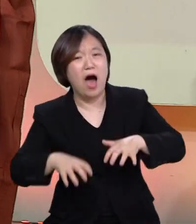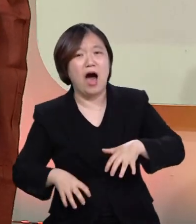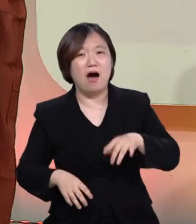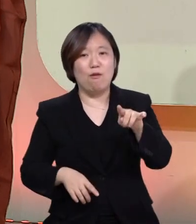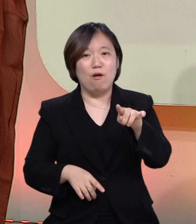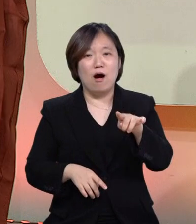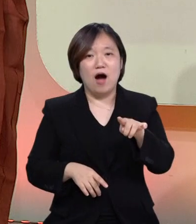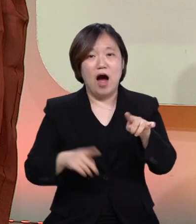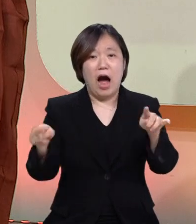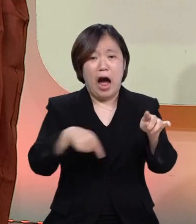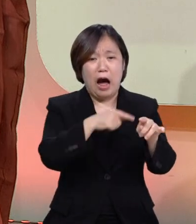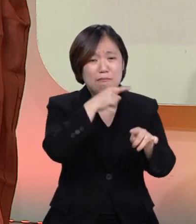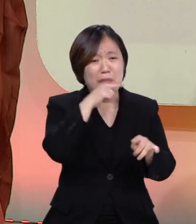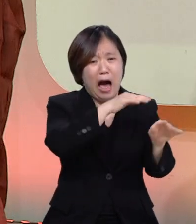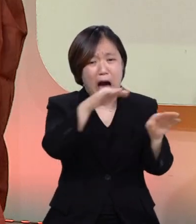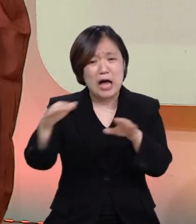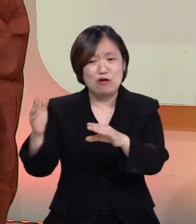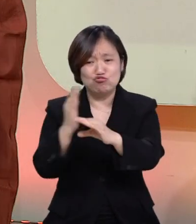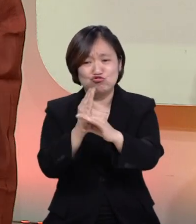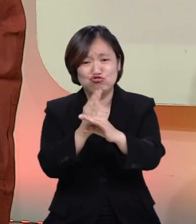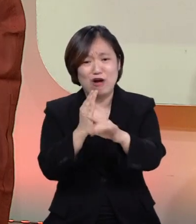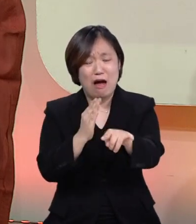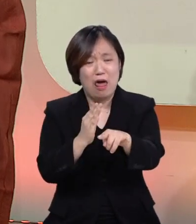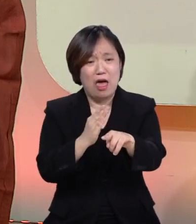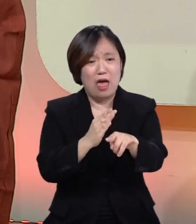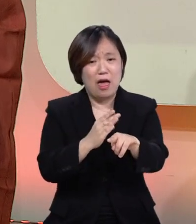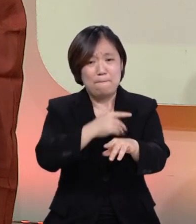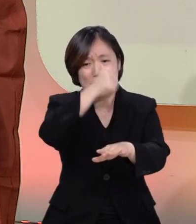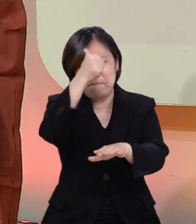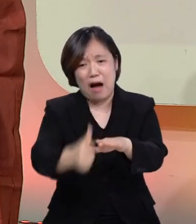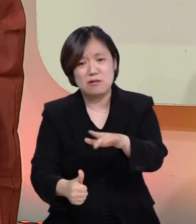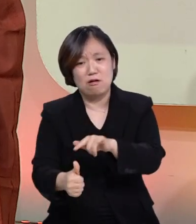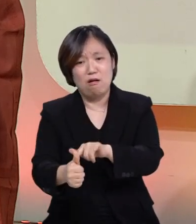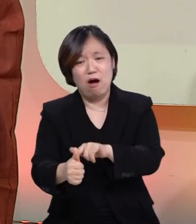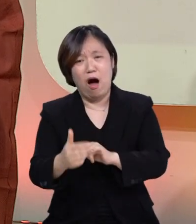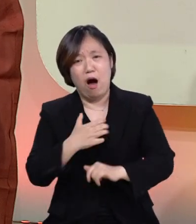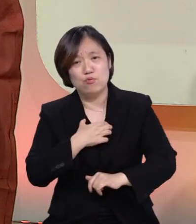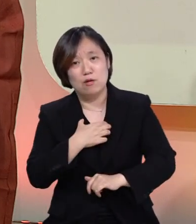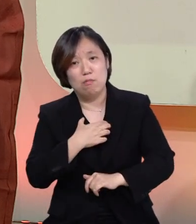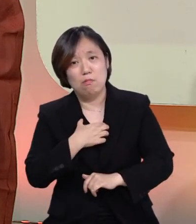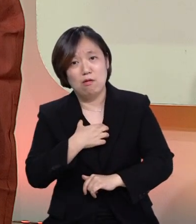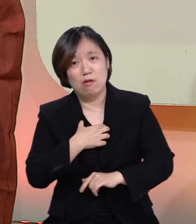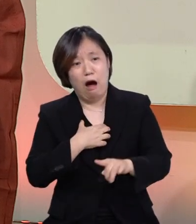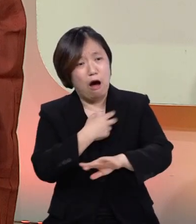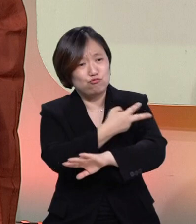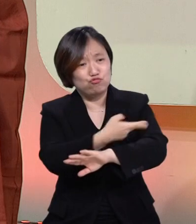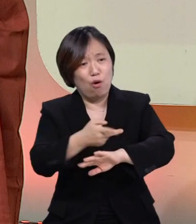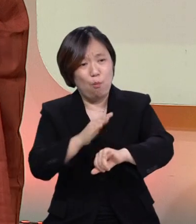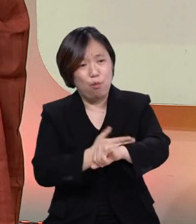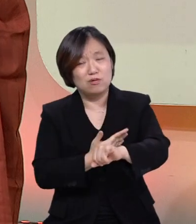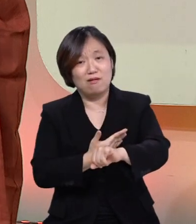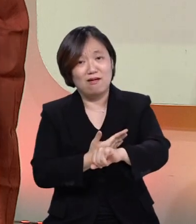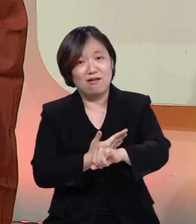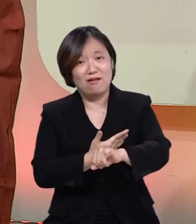그 한가운데 바다에 풍덩하고 빠졌으니 얼마나 위급한 상황이었겠어요